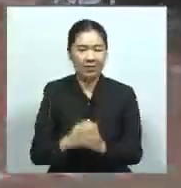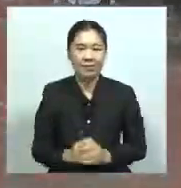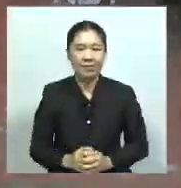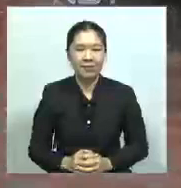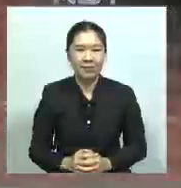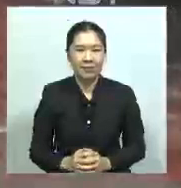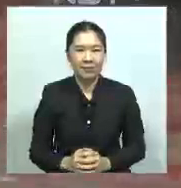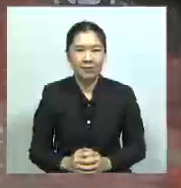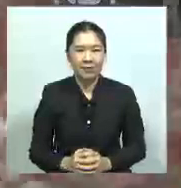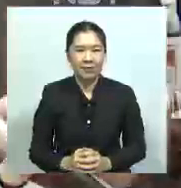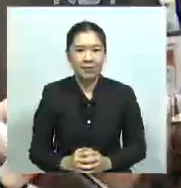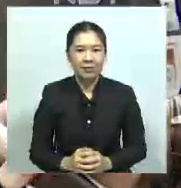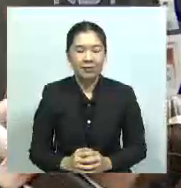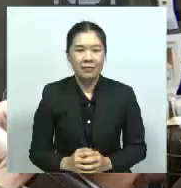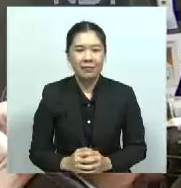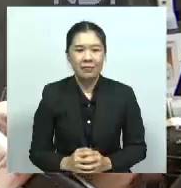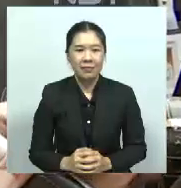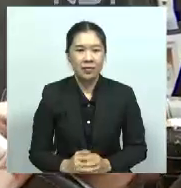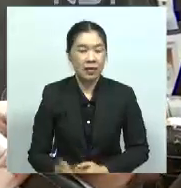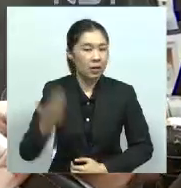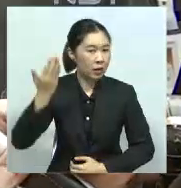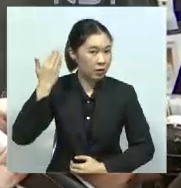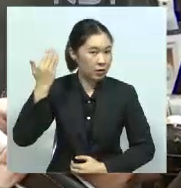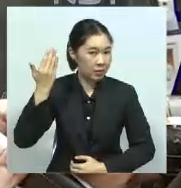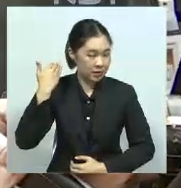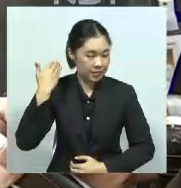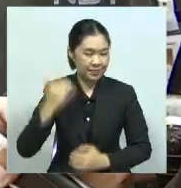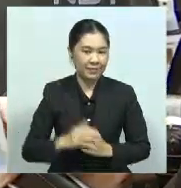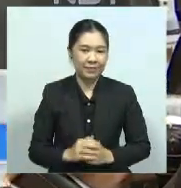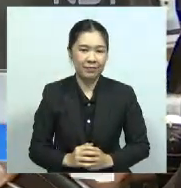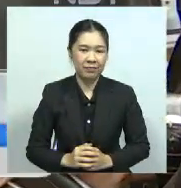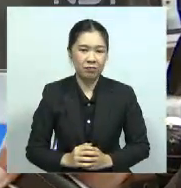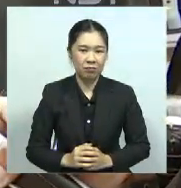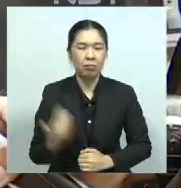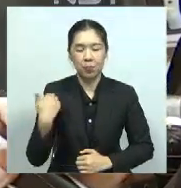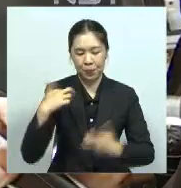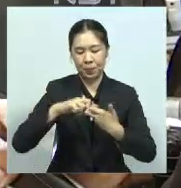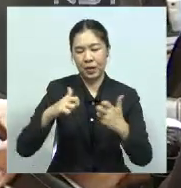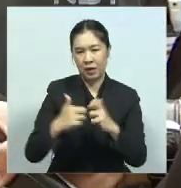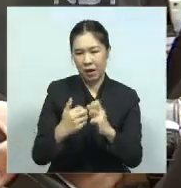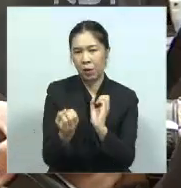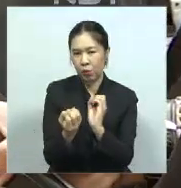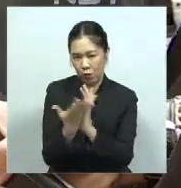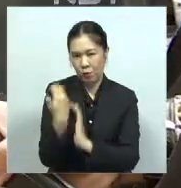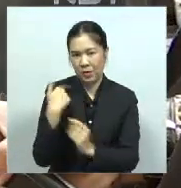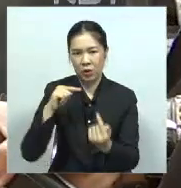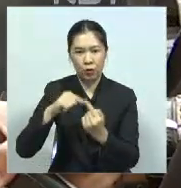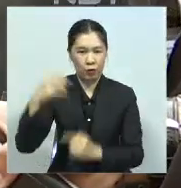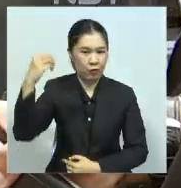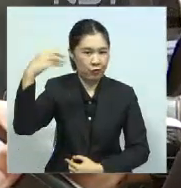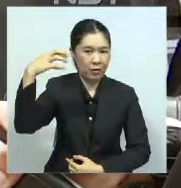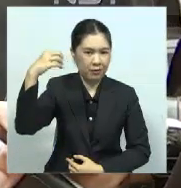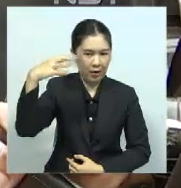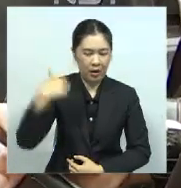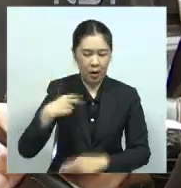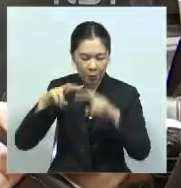ยค่ะ ในช่วงที่ผ่านมาก็มีความมีข้อขัดข้องนะครับมาเนื่องมาจากไฟฟ้าเราได้ตรวจสอบแล้ว